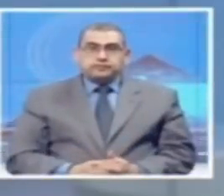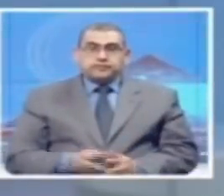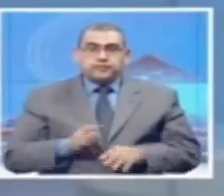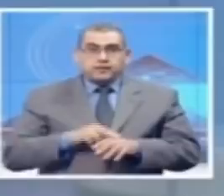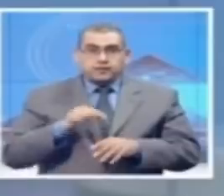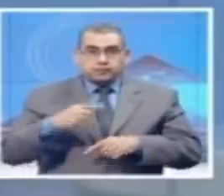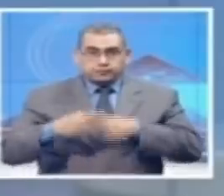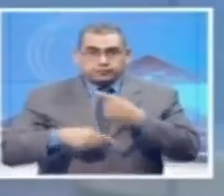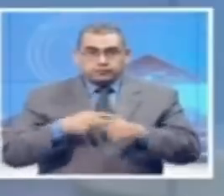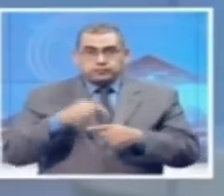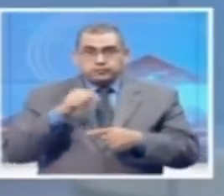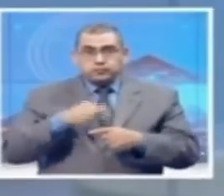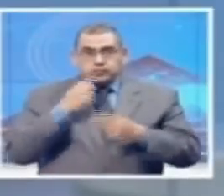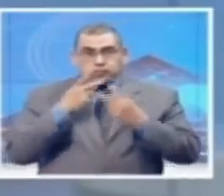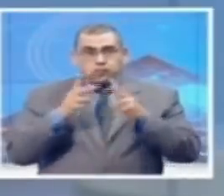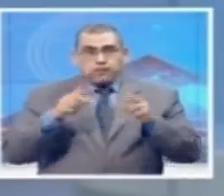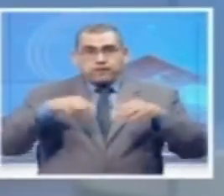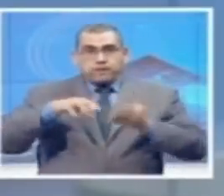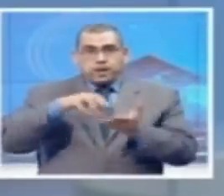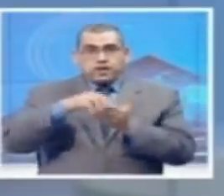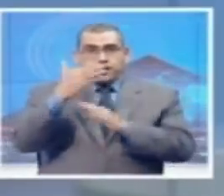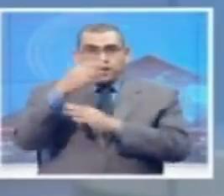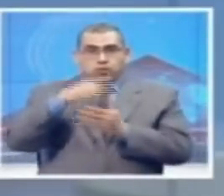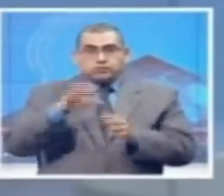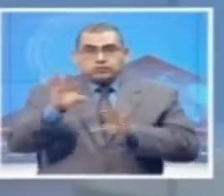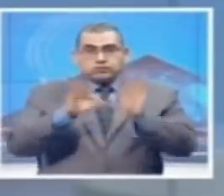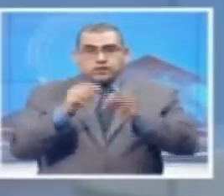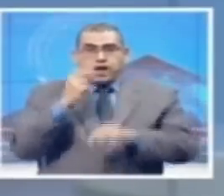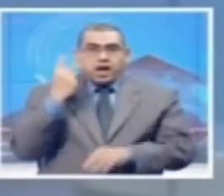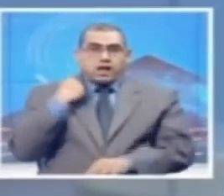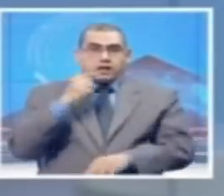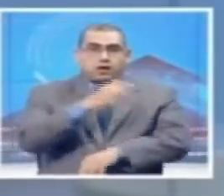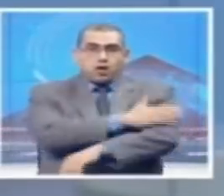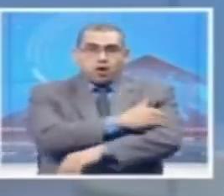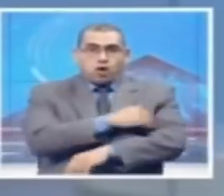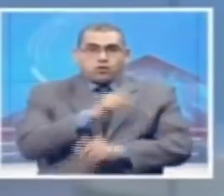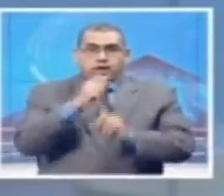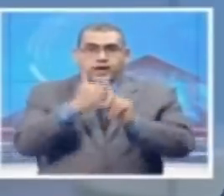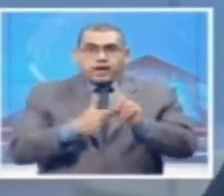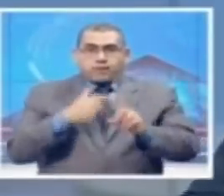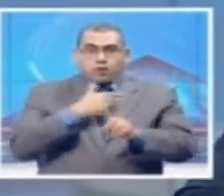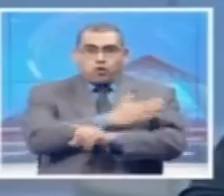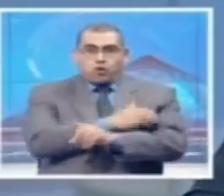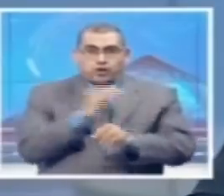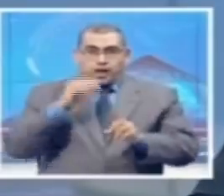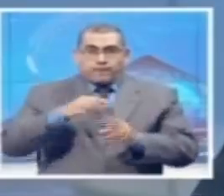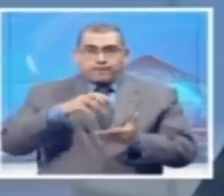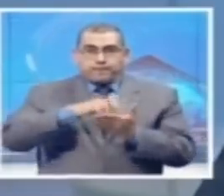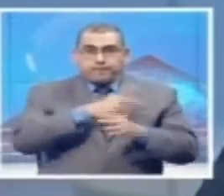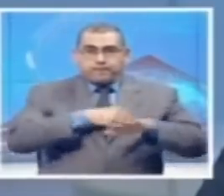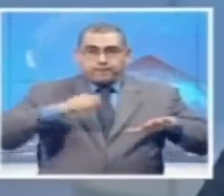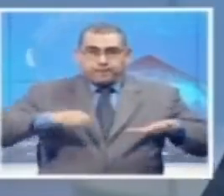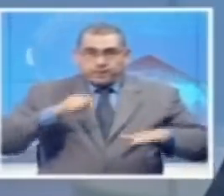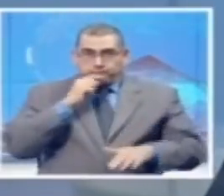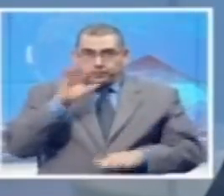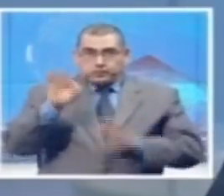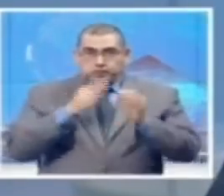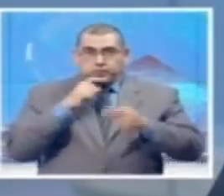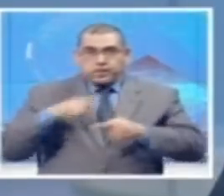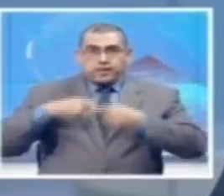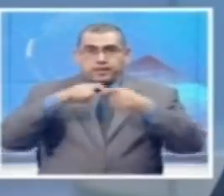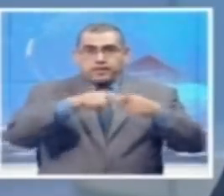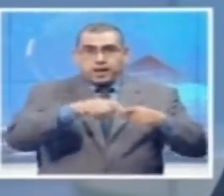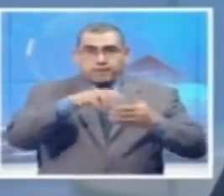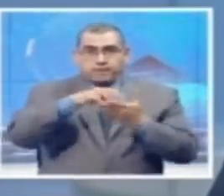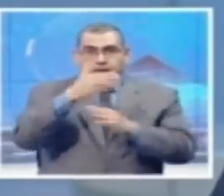وعودة مشاهدينا إلى موافقة مجلس الدولة على تعيين عدد من عضوات النيابة الإدارية عضوات هيئة قضايا الدولة بطريق النقل